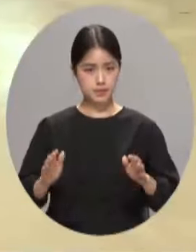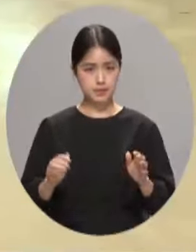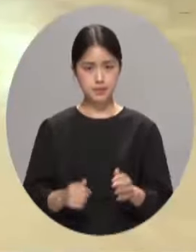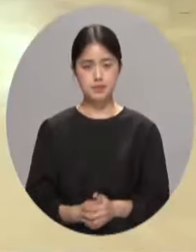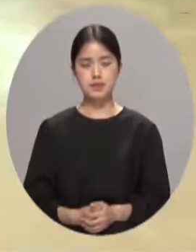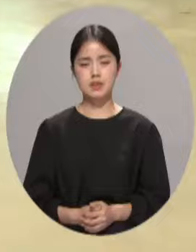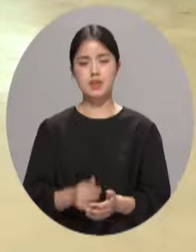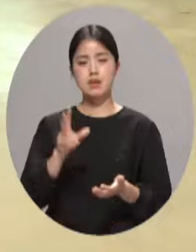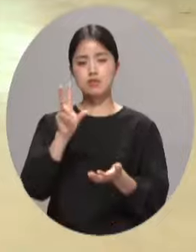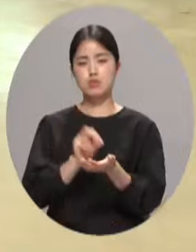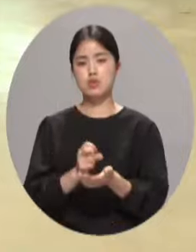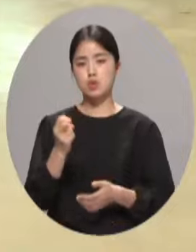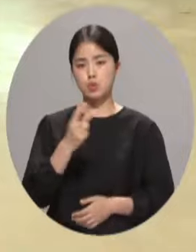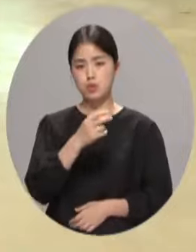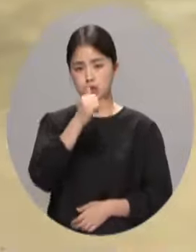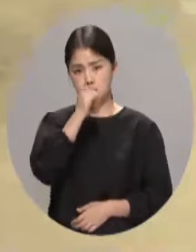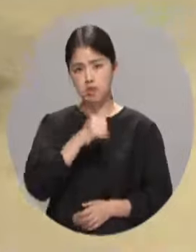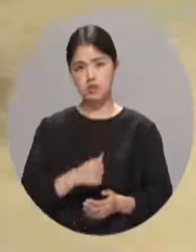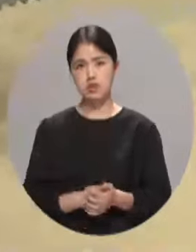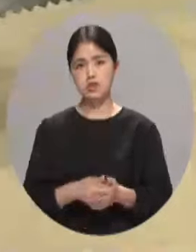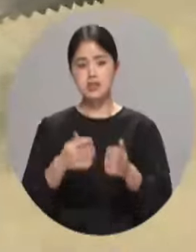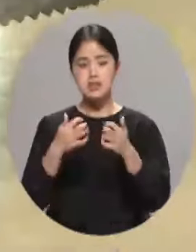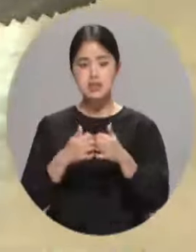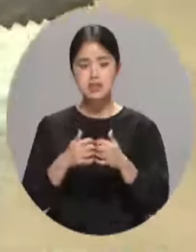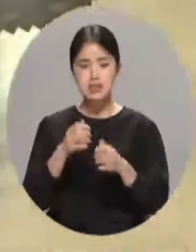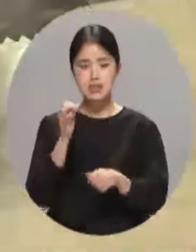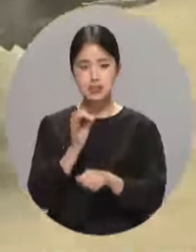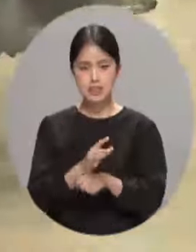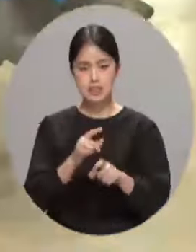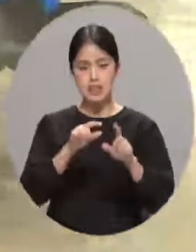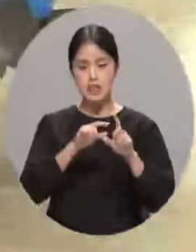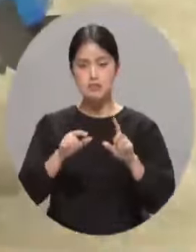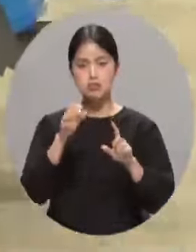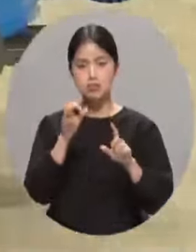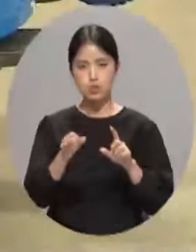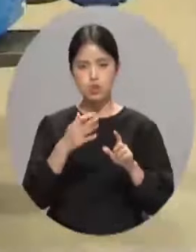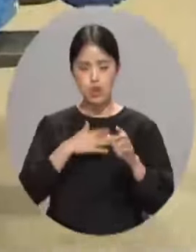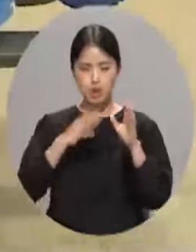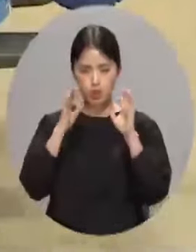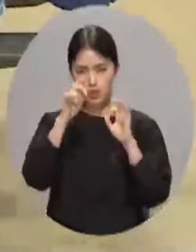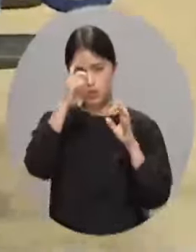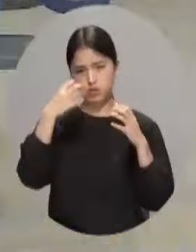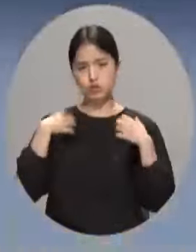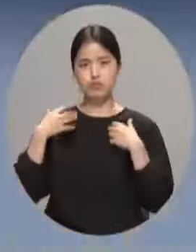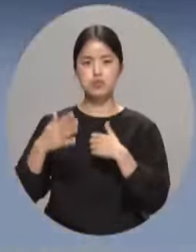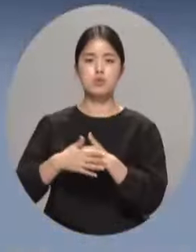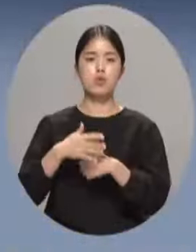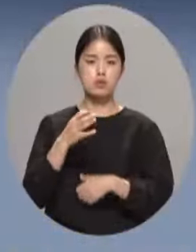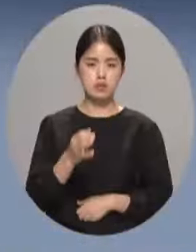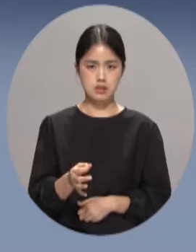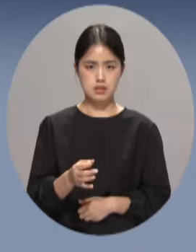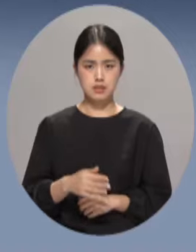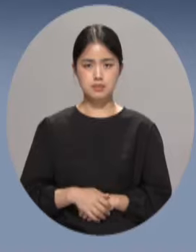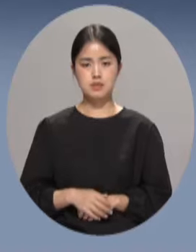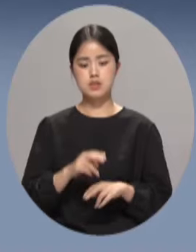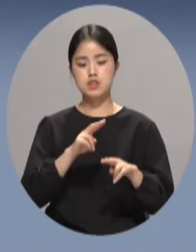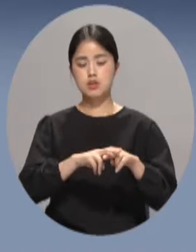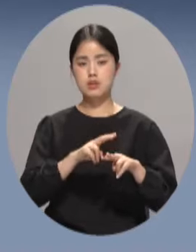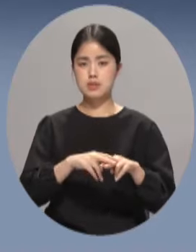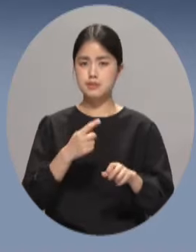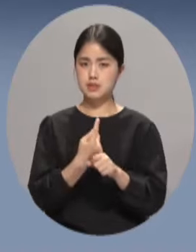문제는 또 있습니다. 농기계 구매자금 일부가 알고 보니 보조금이었던 겁니다. 정읍 씨는